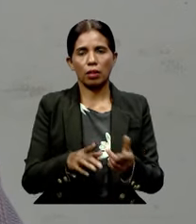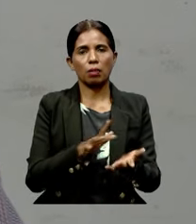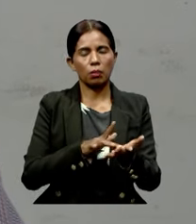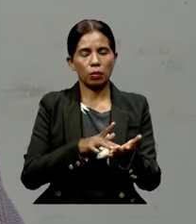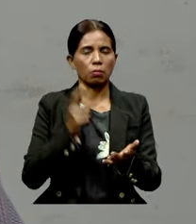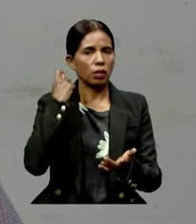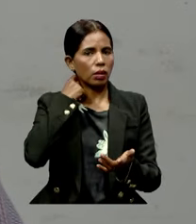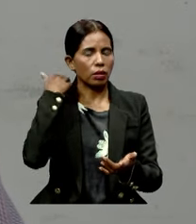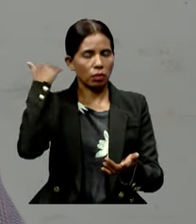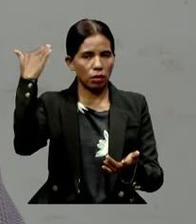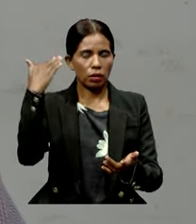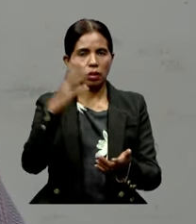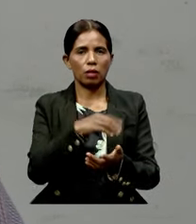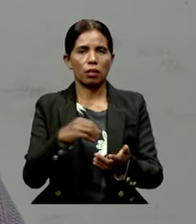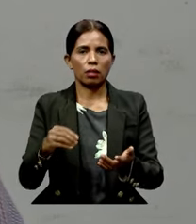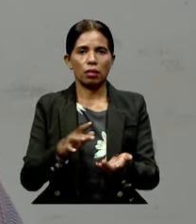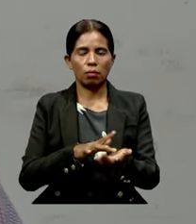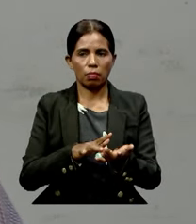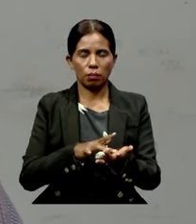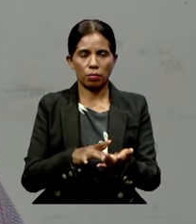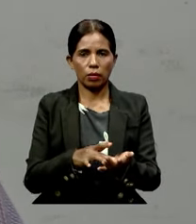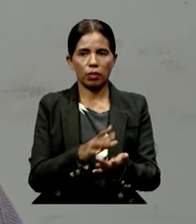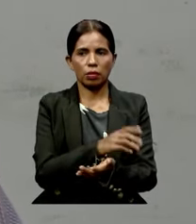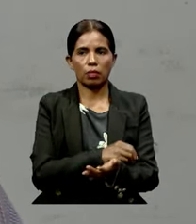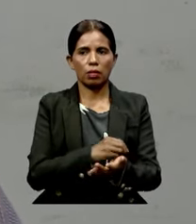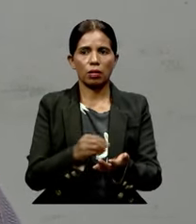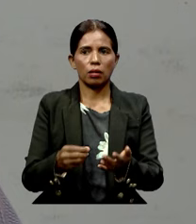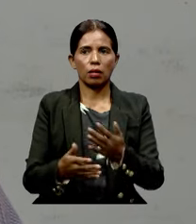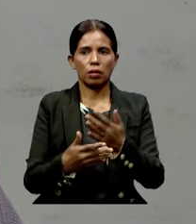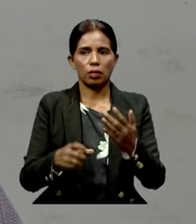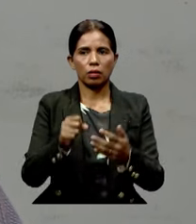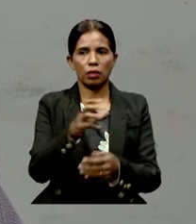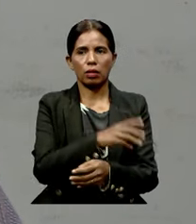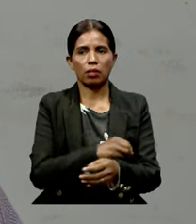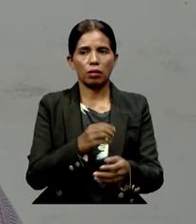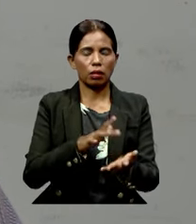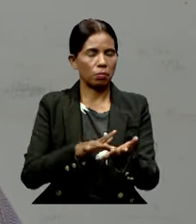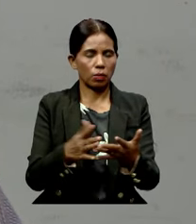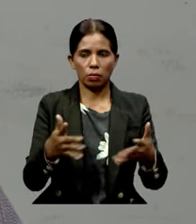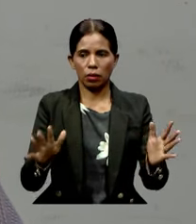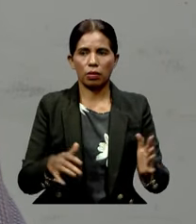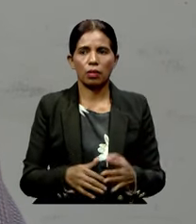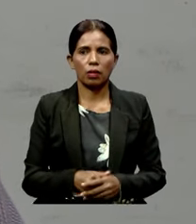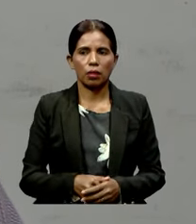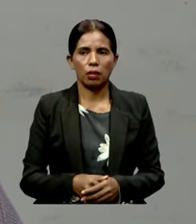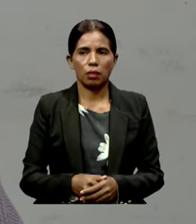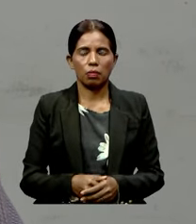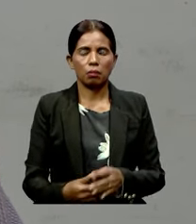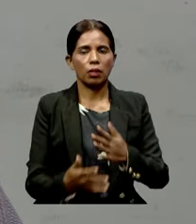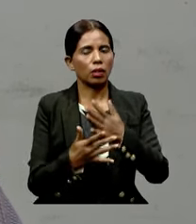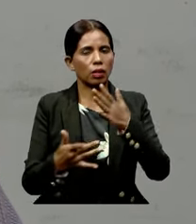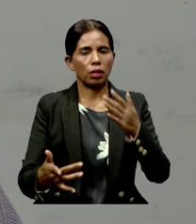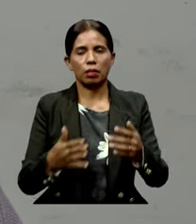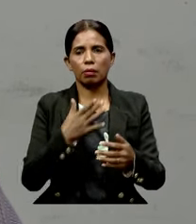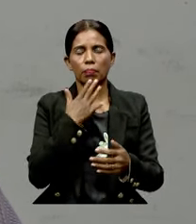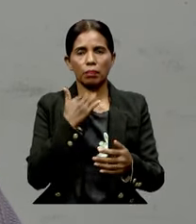mas stok out ba iha mas ba anti kolesterol hanya sen simvastatin provastatin mas stok out i baran midar